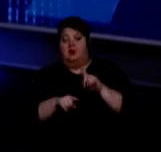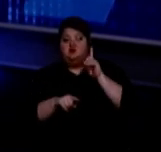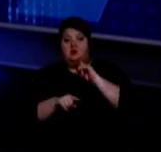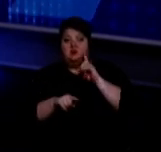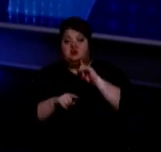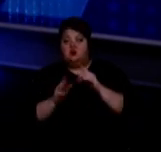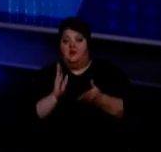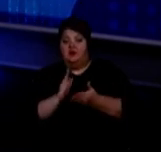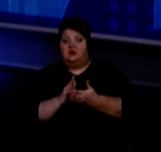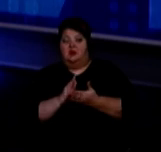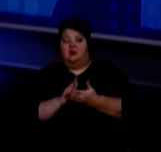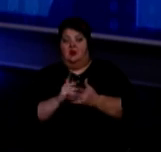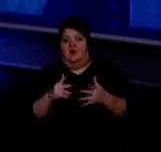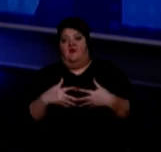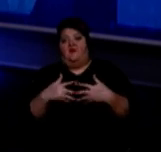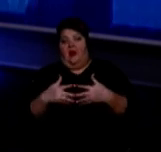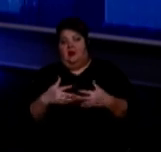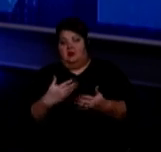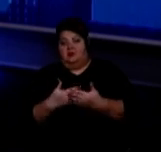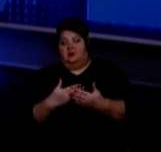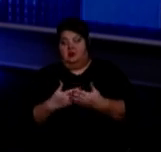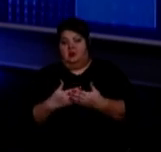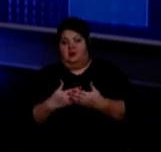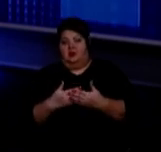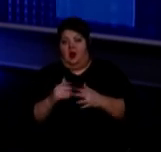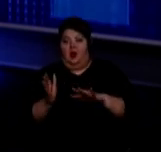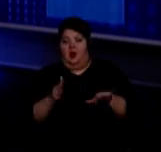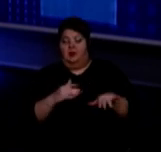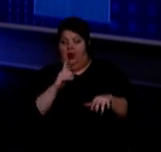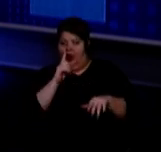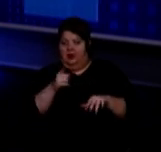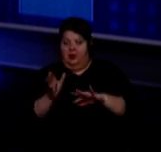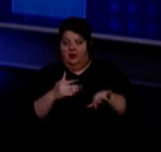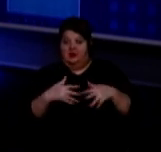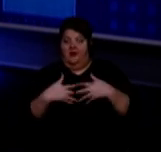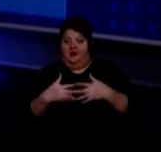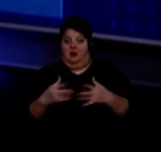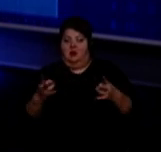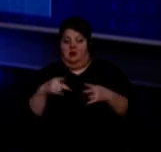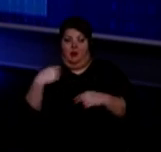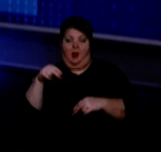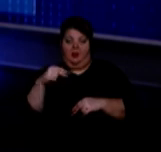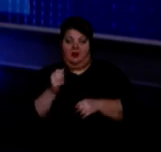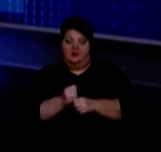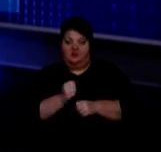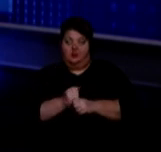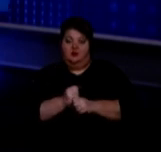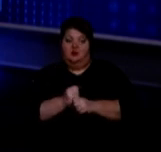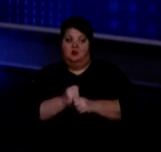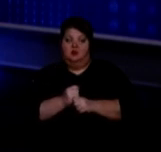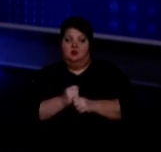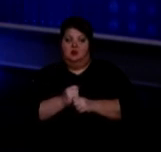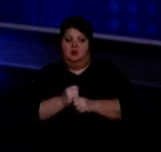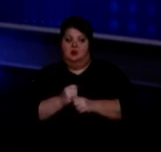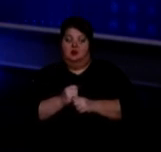тимчасові є багато, ну це вагітність, навіть рік після вагітності потрібно теж робити перерив, там